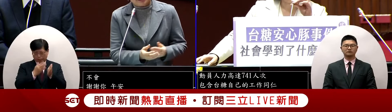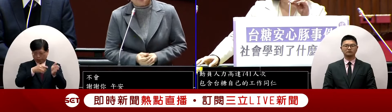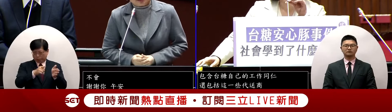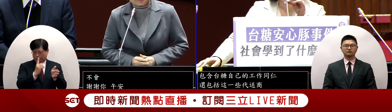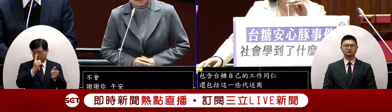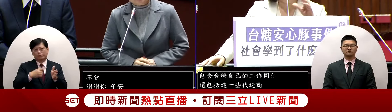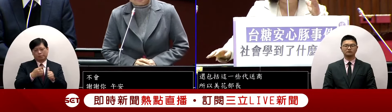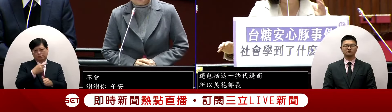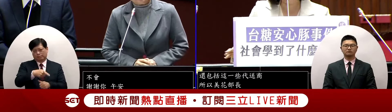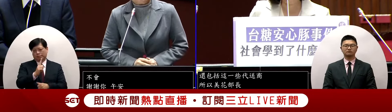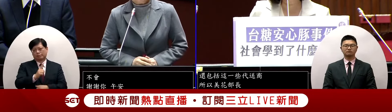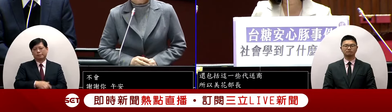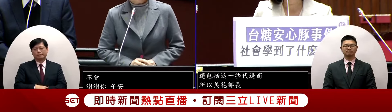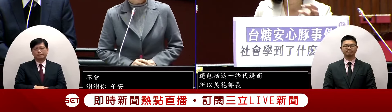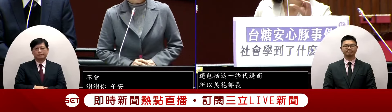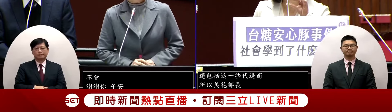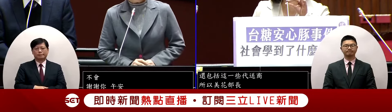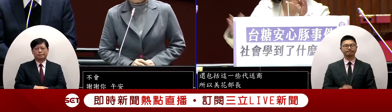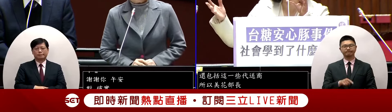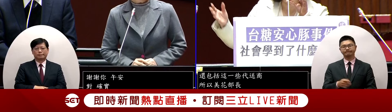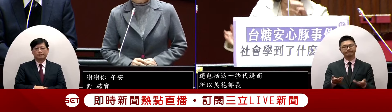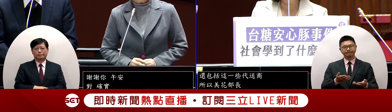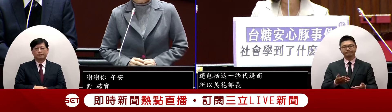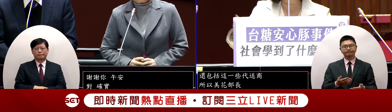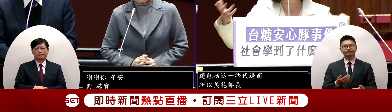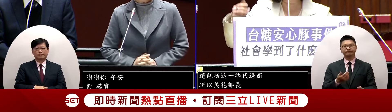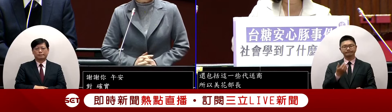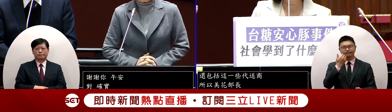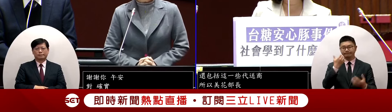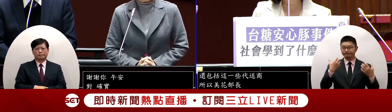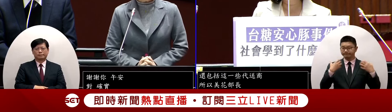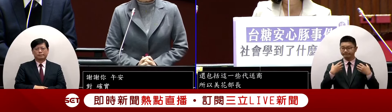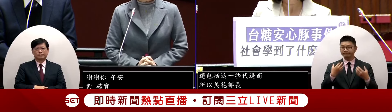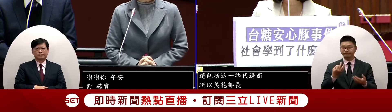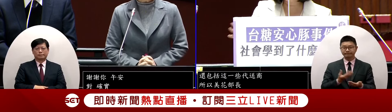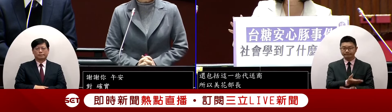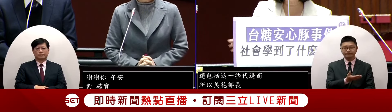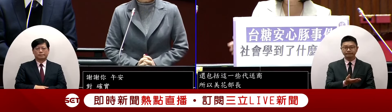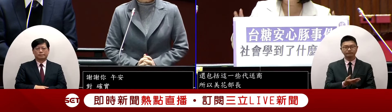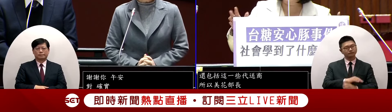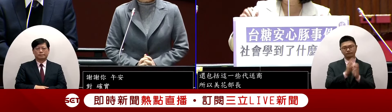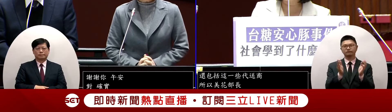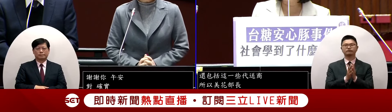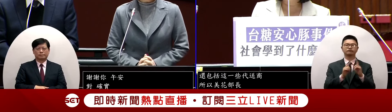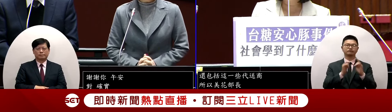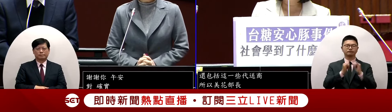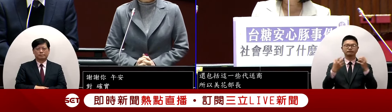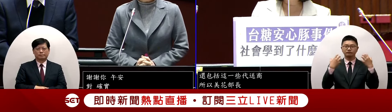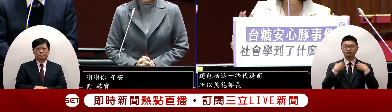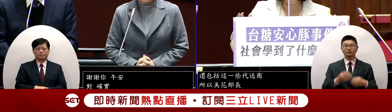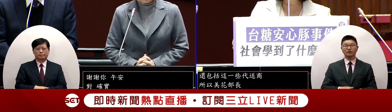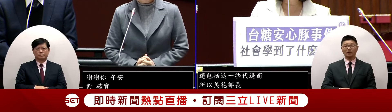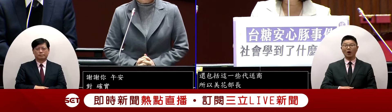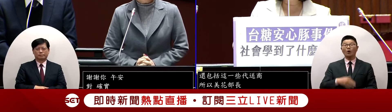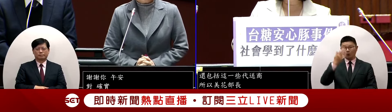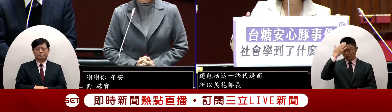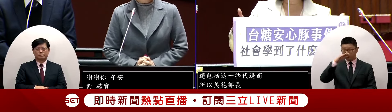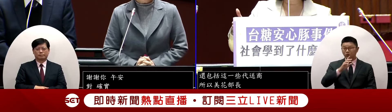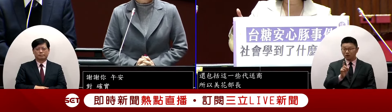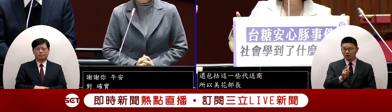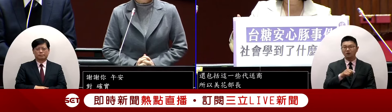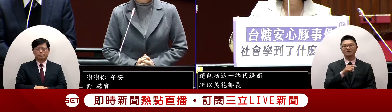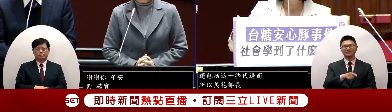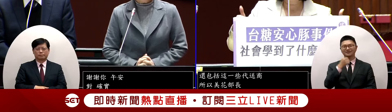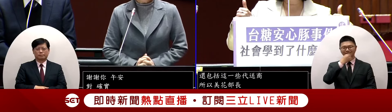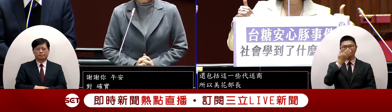们是先做这件事情。 很遗憾，没有人能赔，全民买单。但 Holy God 才是台糖，国营事业，老